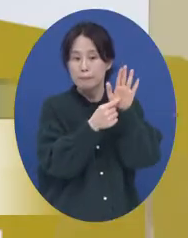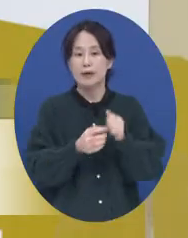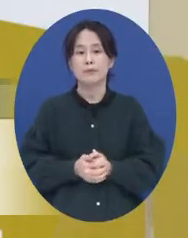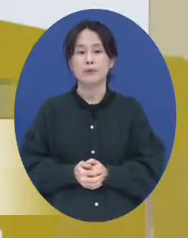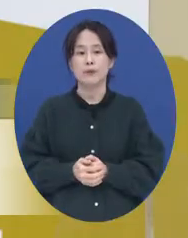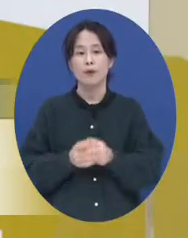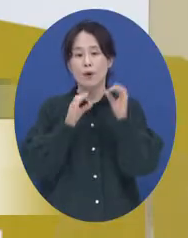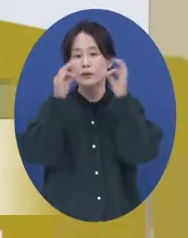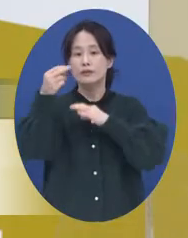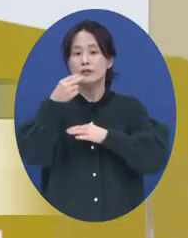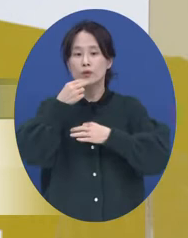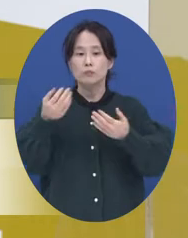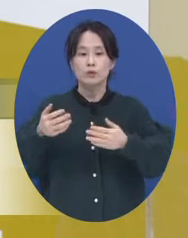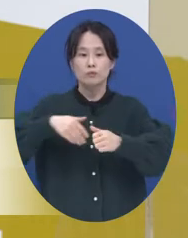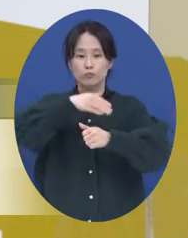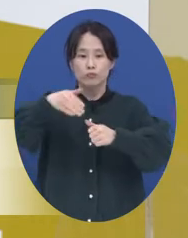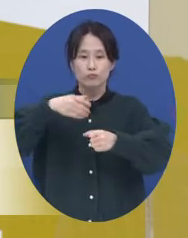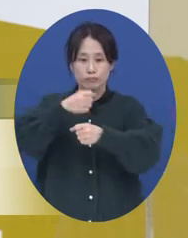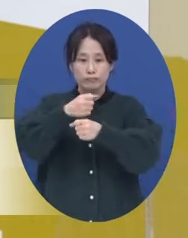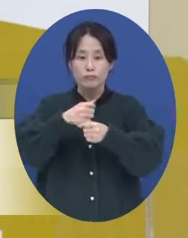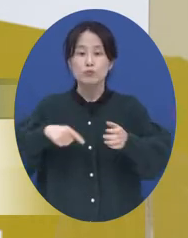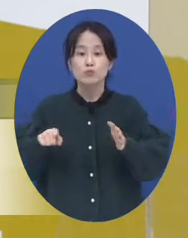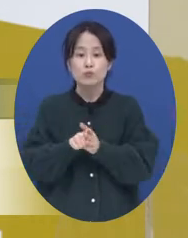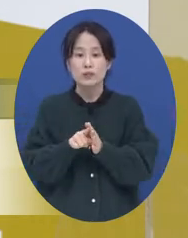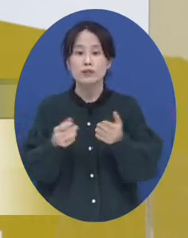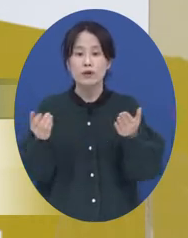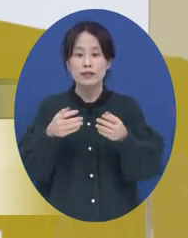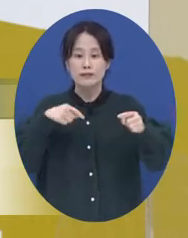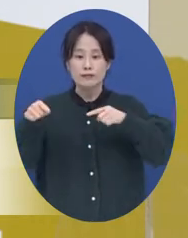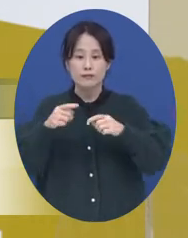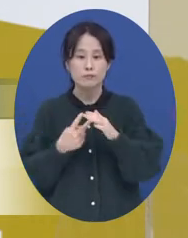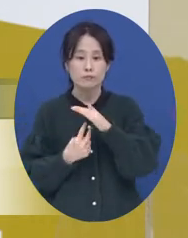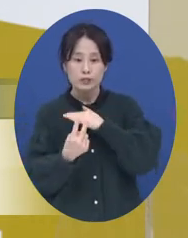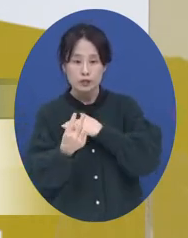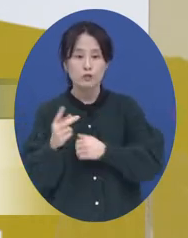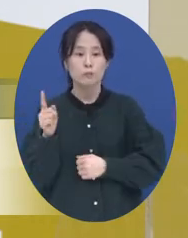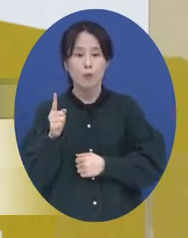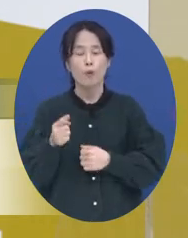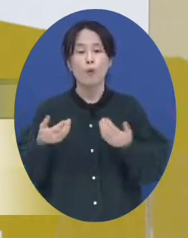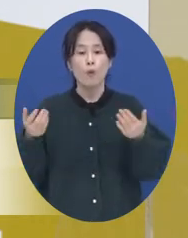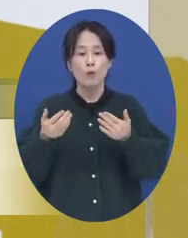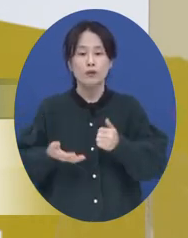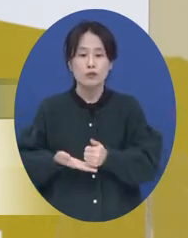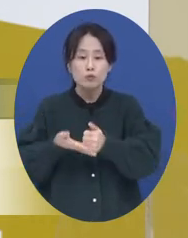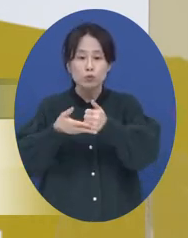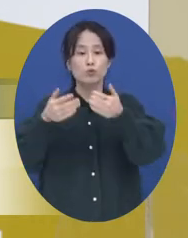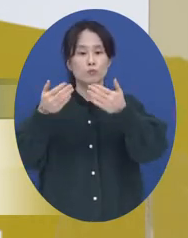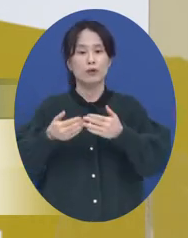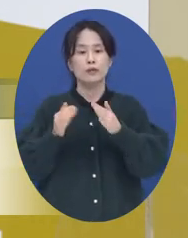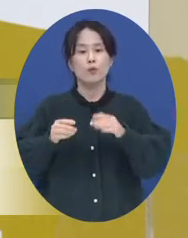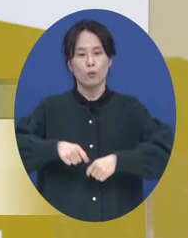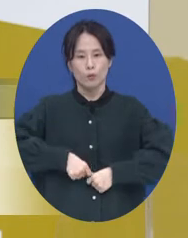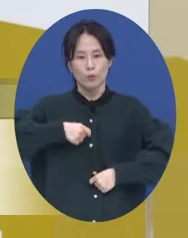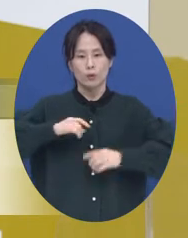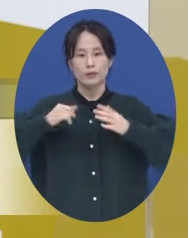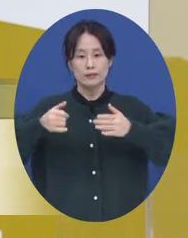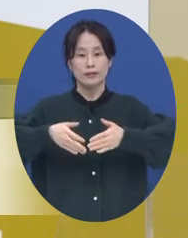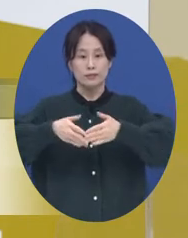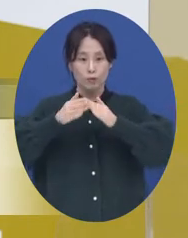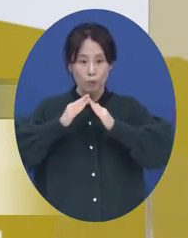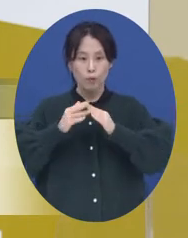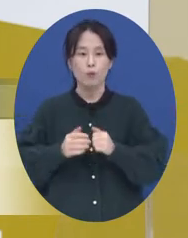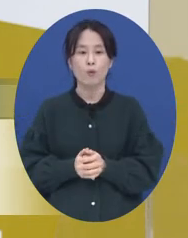경기도는 완전 원 노동 일터 조성을 위해 노동정책 기전을 노동이 조증 맞는 공정한 세상으로